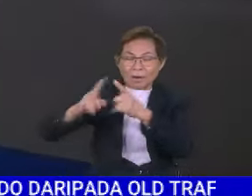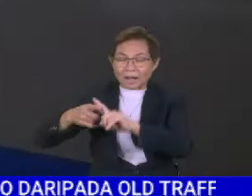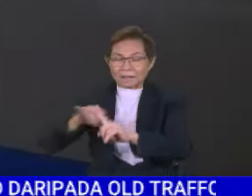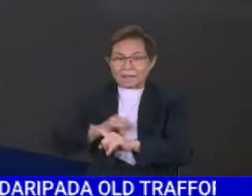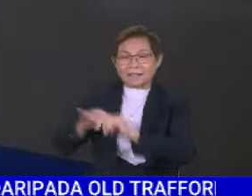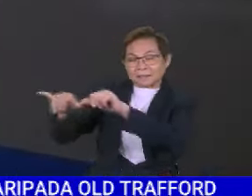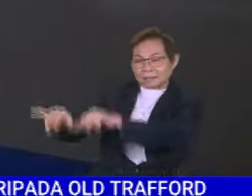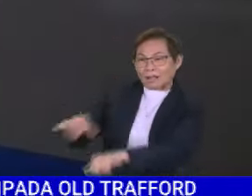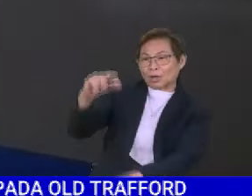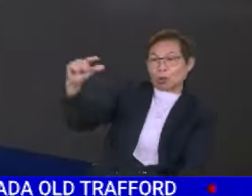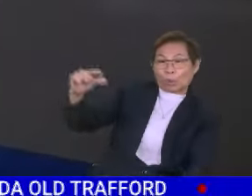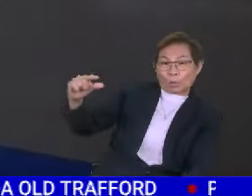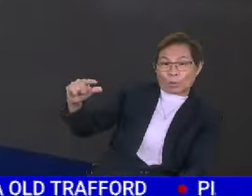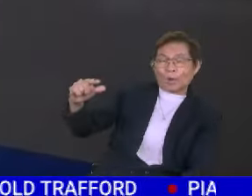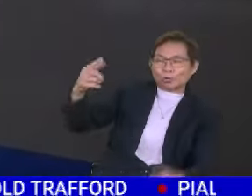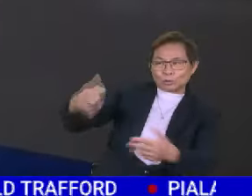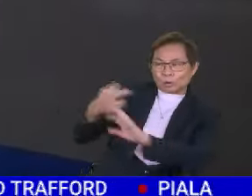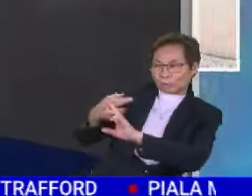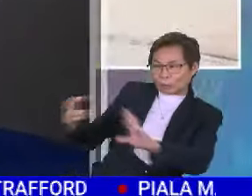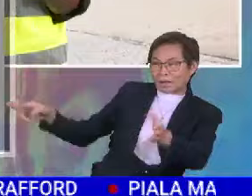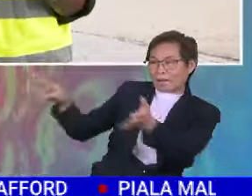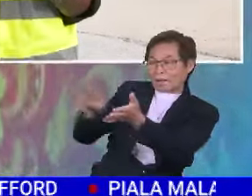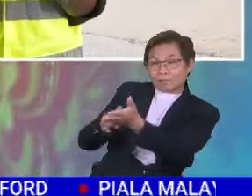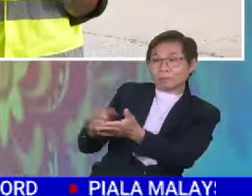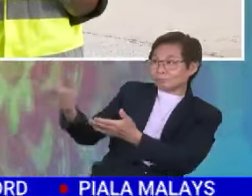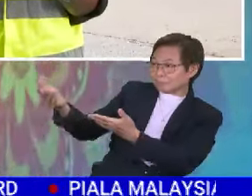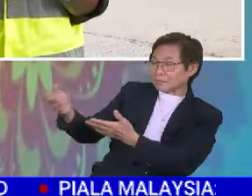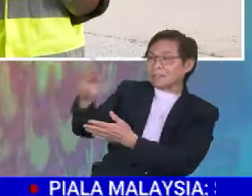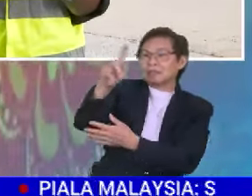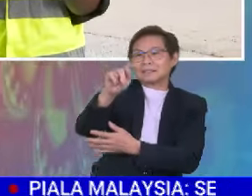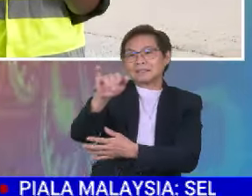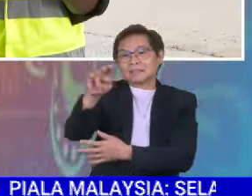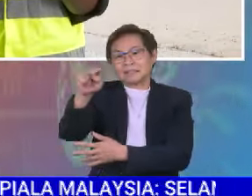saya yang berada di Gombak sudah bersedia dengan laporannya di sana. Silakan Tina.